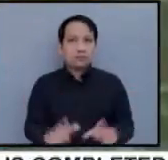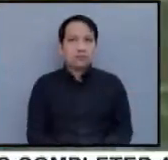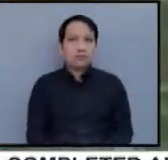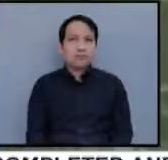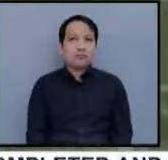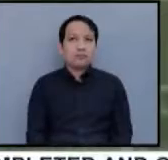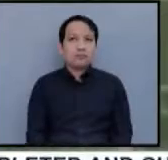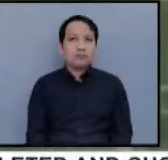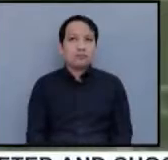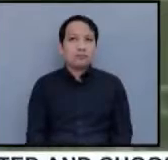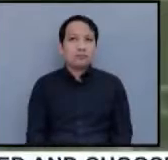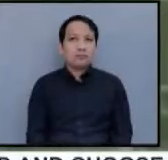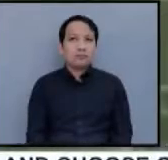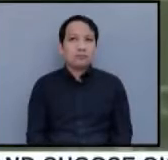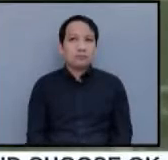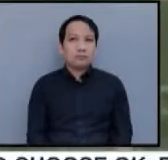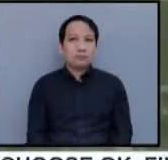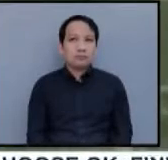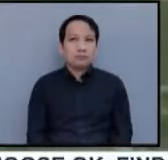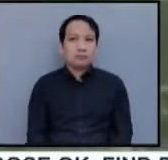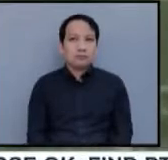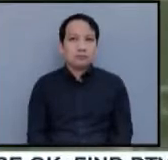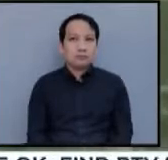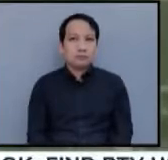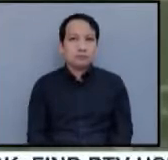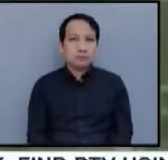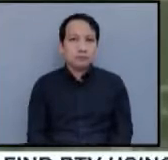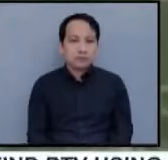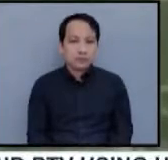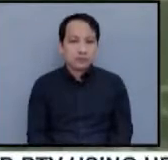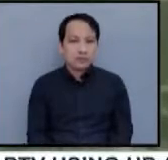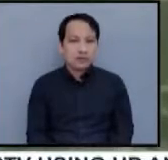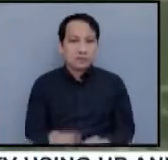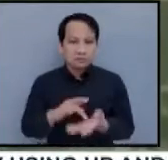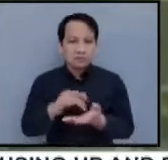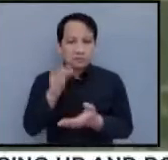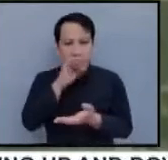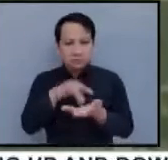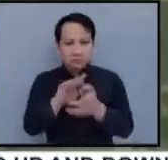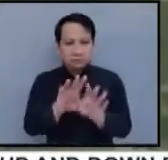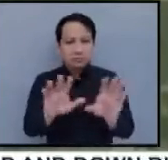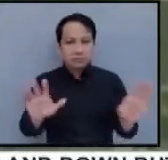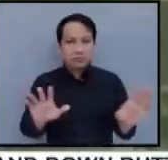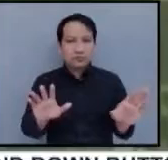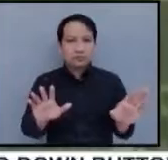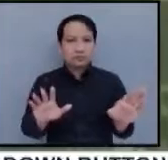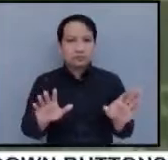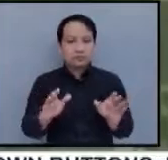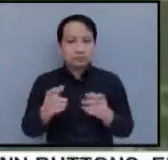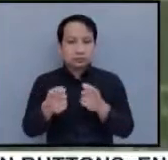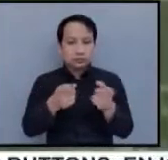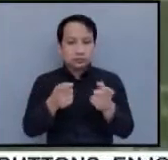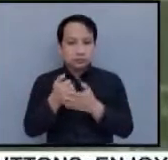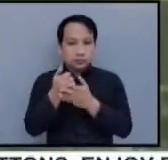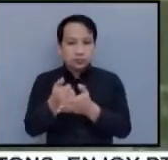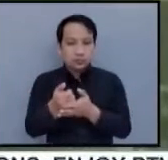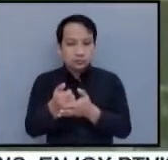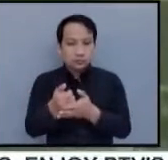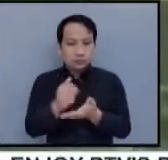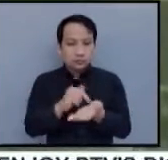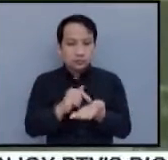Filipino health workers were at the front lines in many countries to curb the spread of the virus, risking and